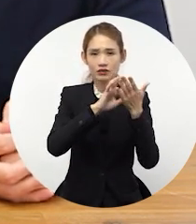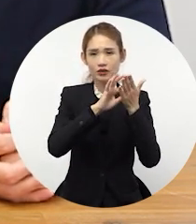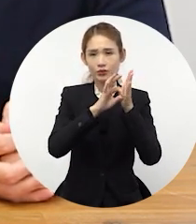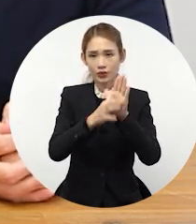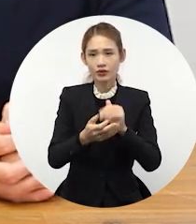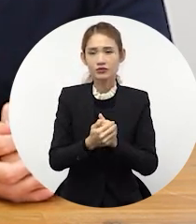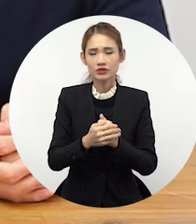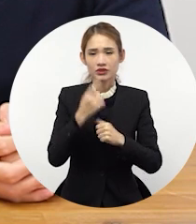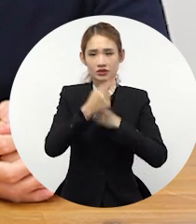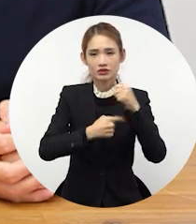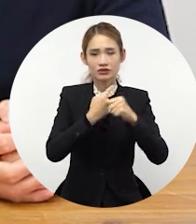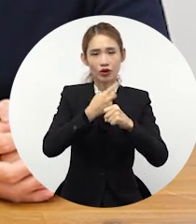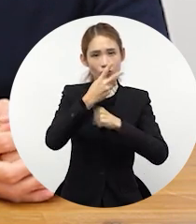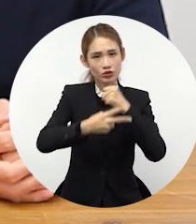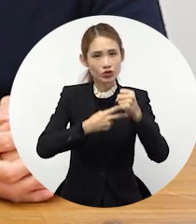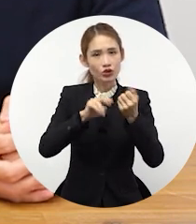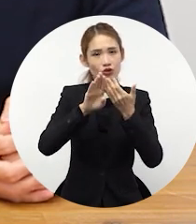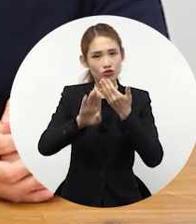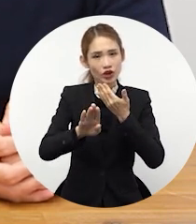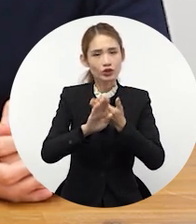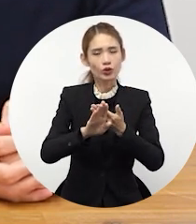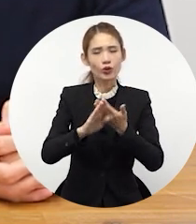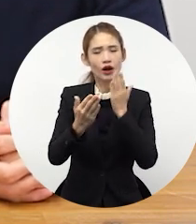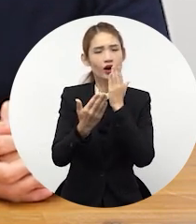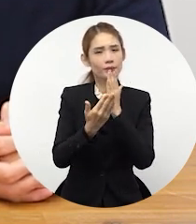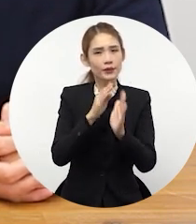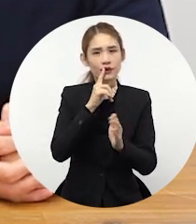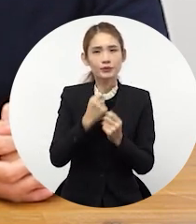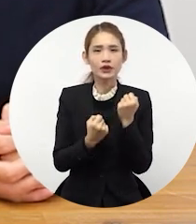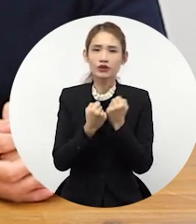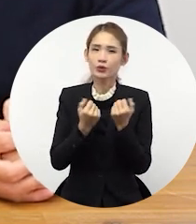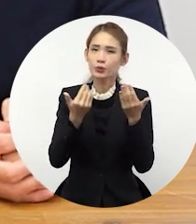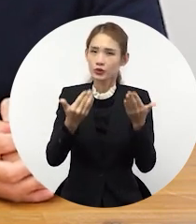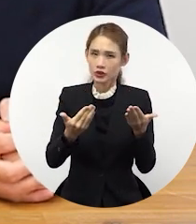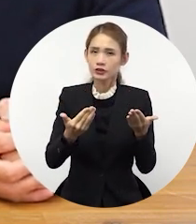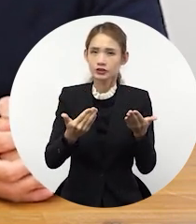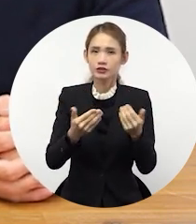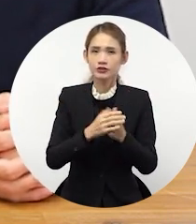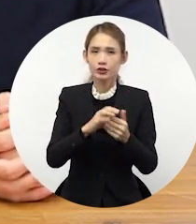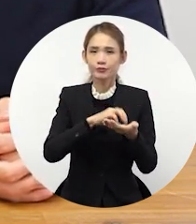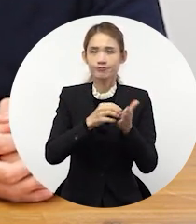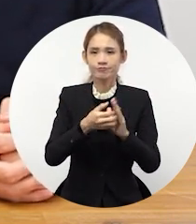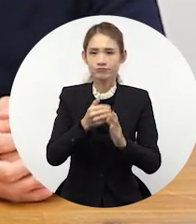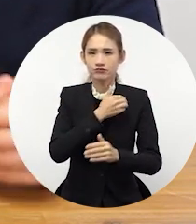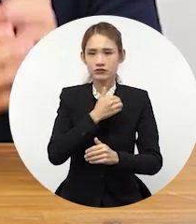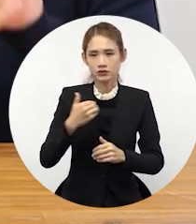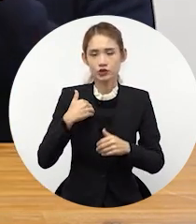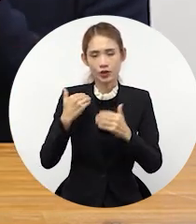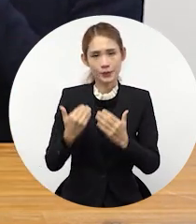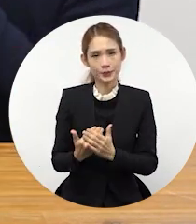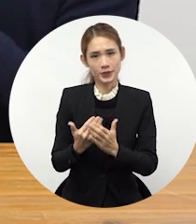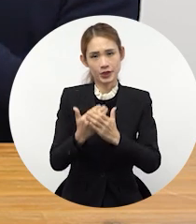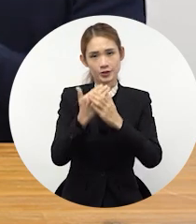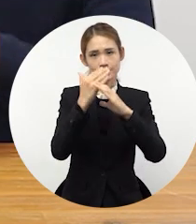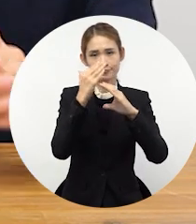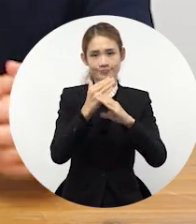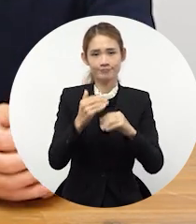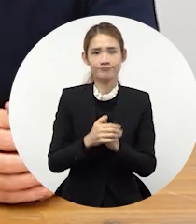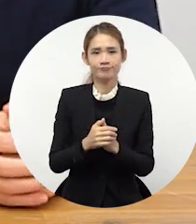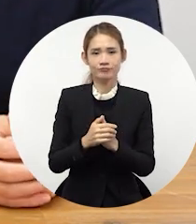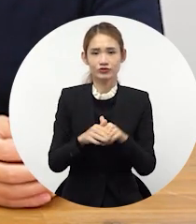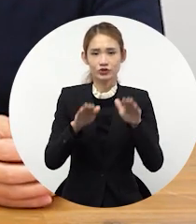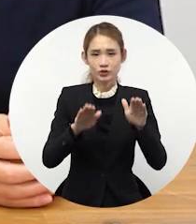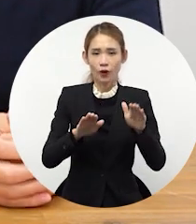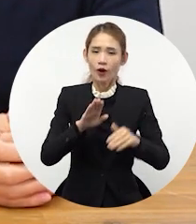또 우리가 1년 뒤, 2년 뒤에는 이것도 맞지 않습니다라고 설명드릴 수도 있는 맞아요. 네, 장애 감수성이 그렇게 발전해 가고 있기